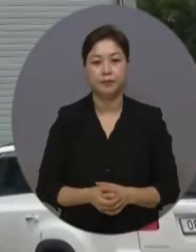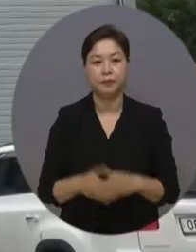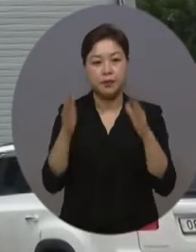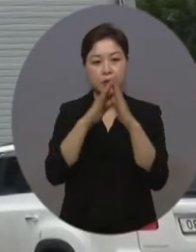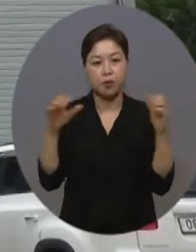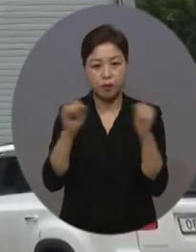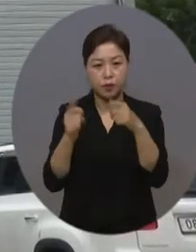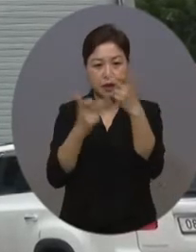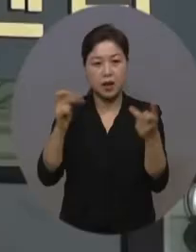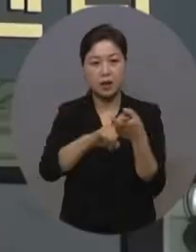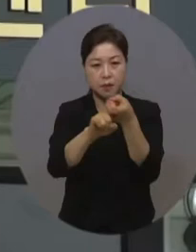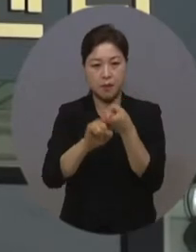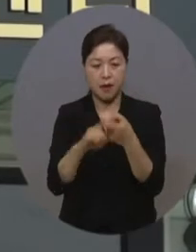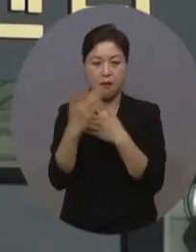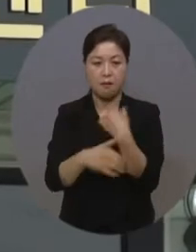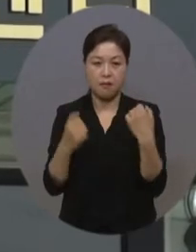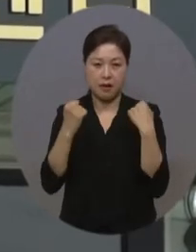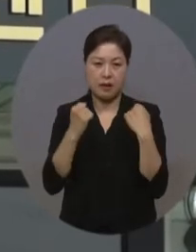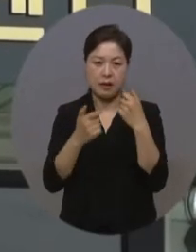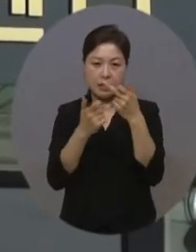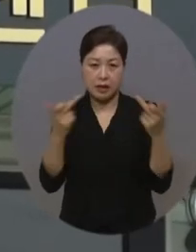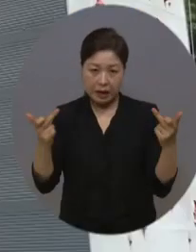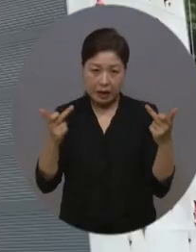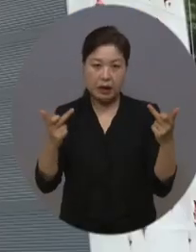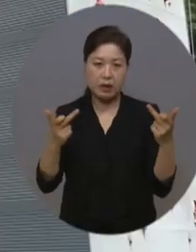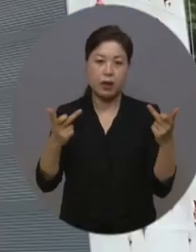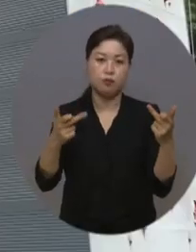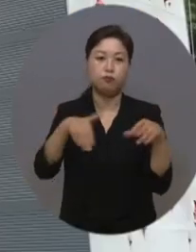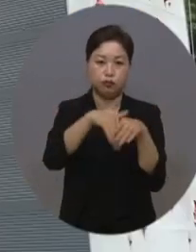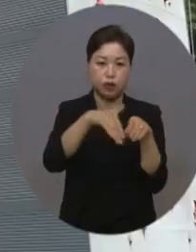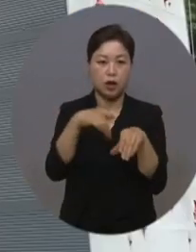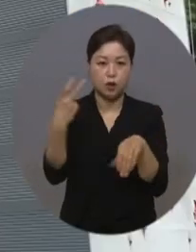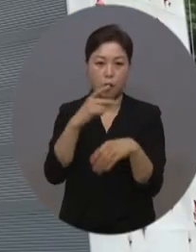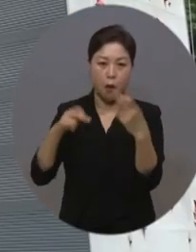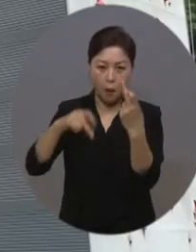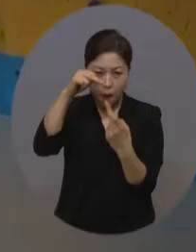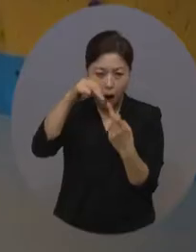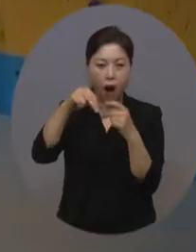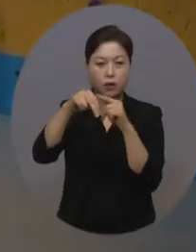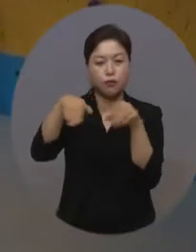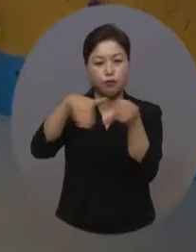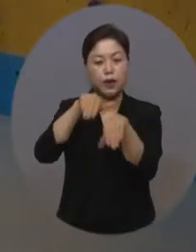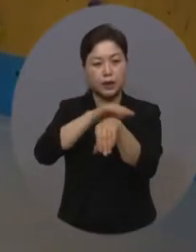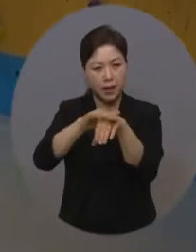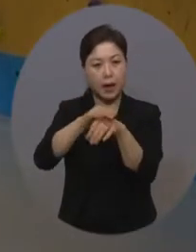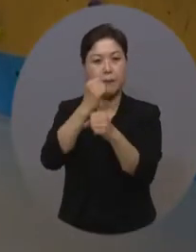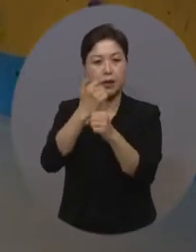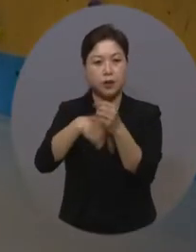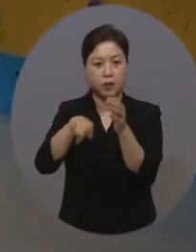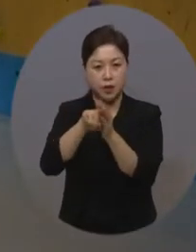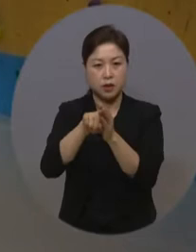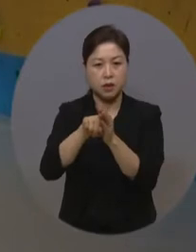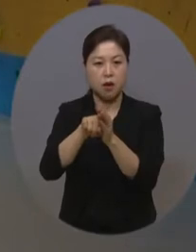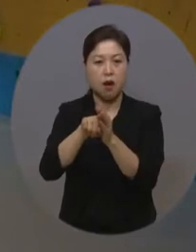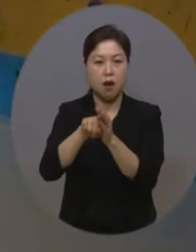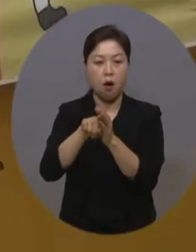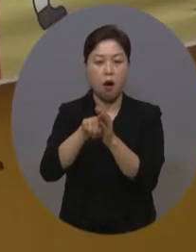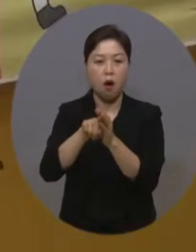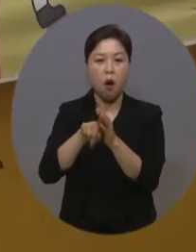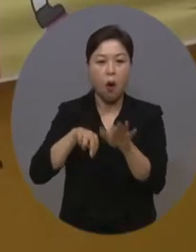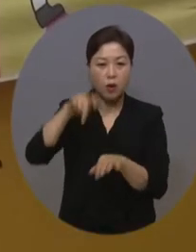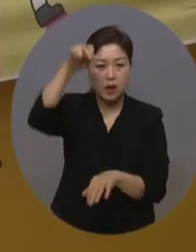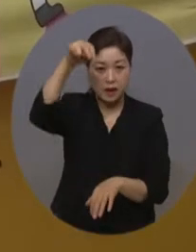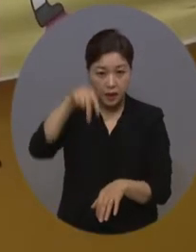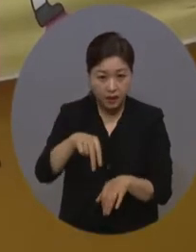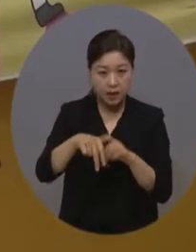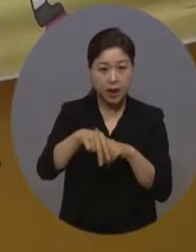전북산악연맹이 건강한 산악문화 교육과 올바른 등산문화 정착을 위해 오르락내리락 청소년 꿀잼